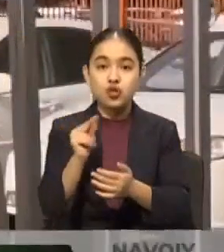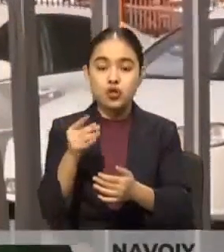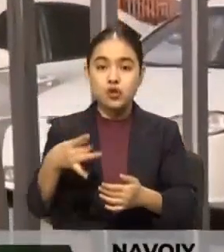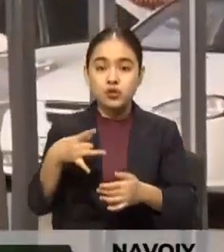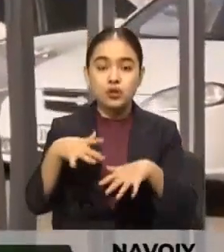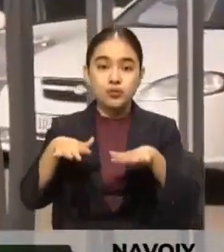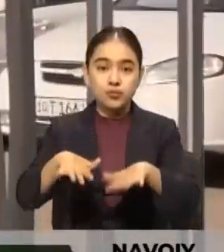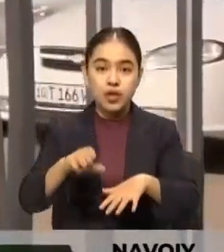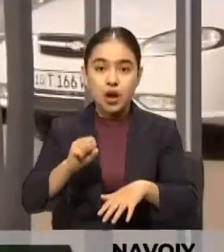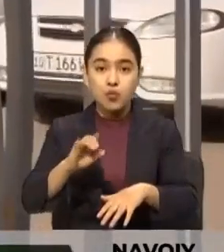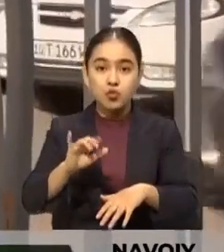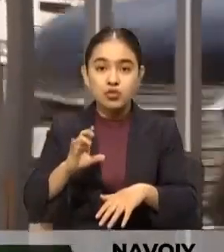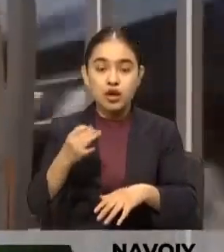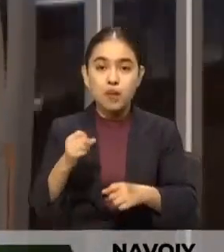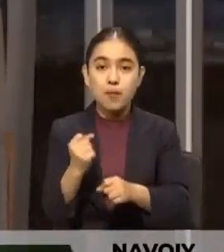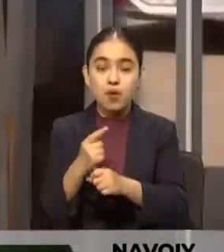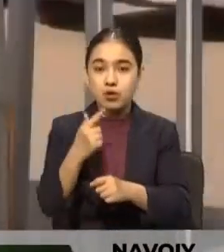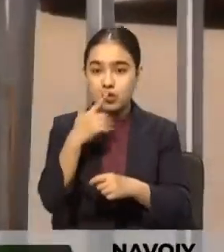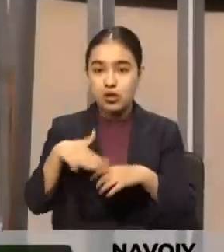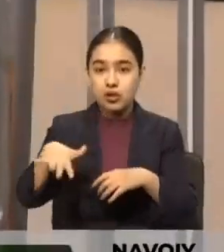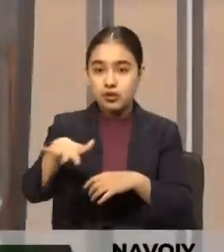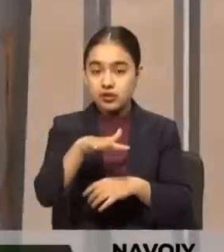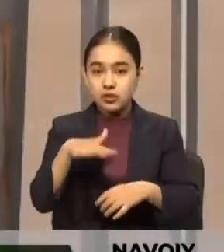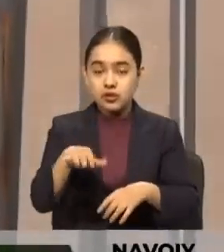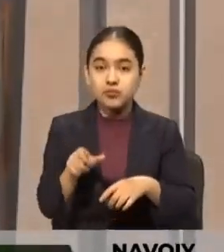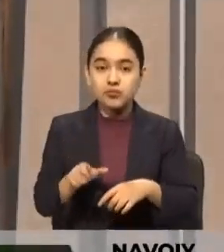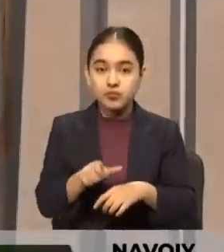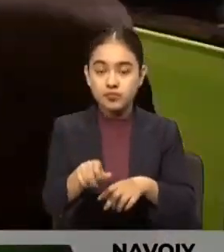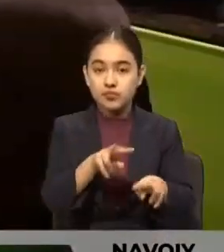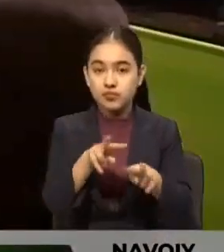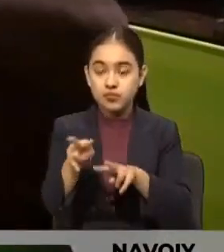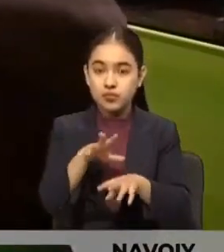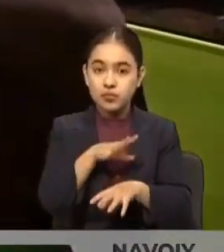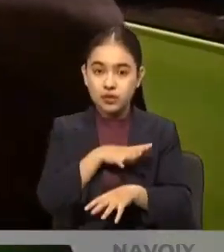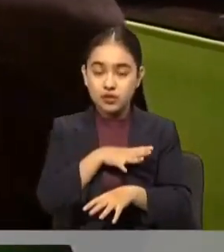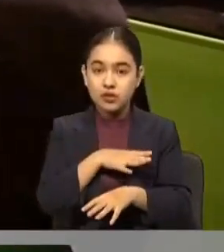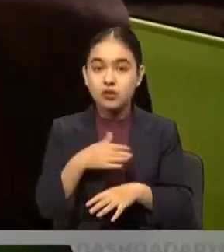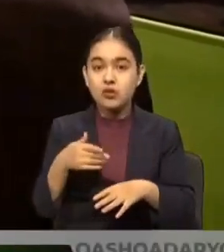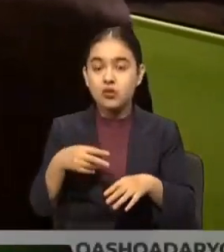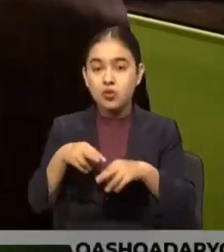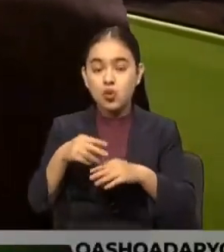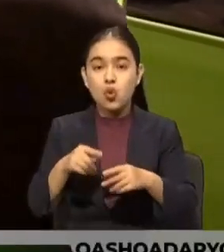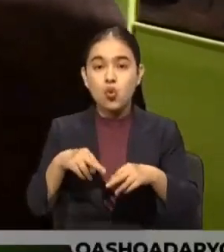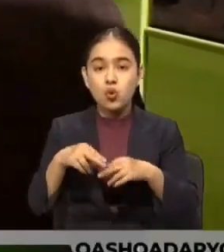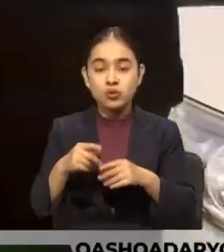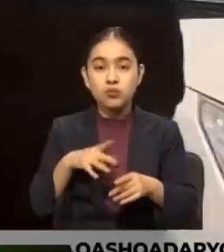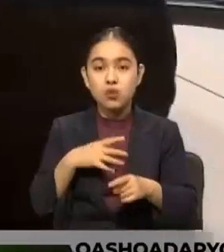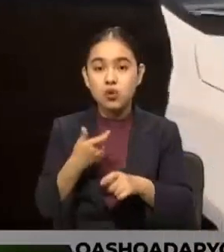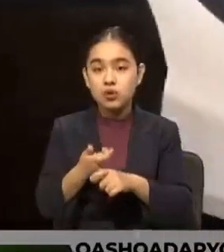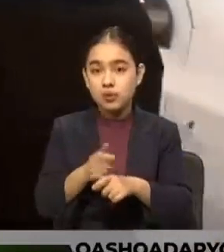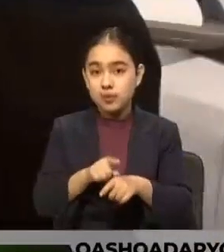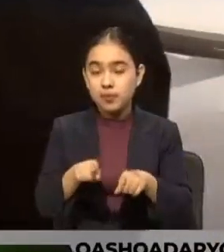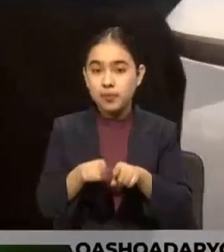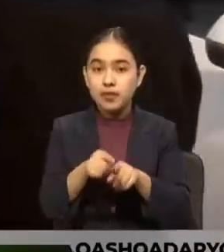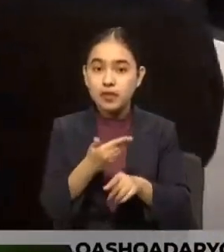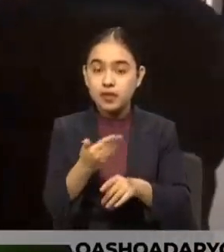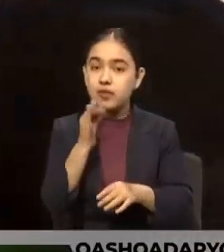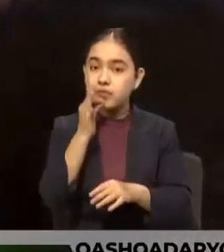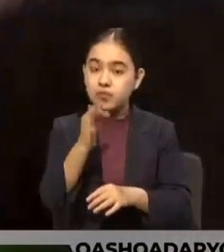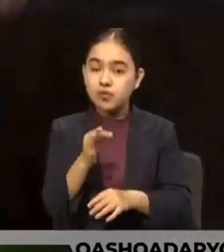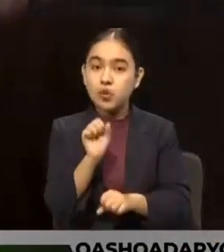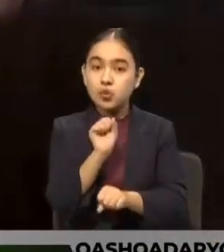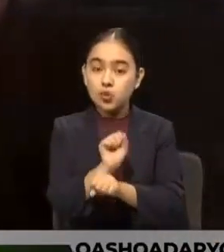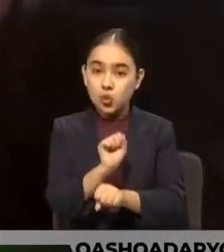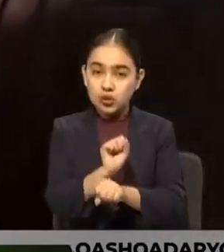tumanida joylashgan Abu Sahi bozori yonidagi transport yo'lini kuzatdik. Piyodalarni yo'l qatnov qismini o'rtasiga tushirib ketyapsiz. Yo'q, men aytdim. Toxtang yo'l